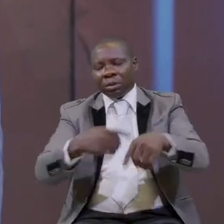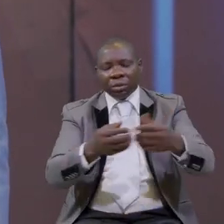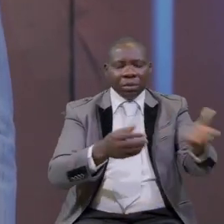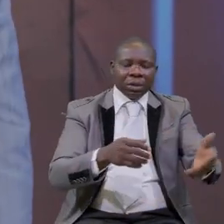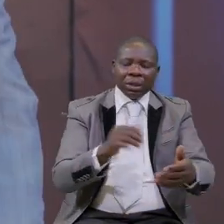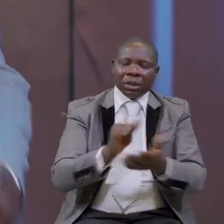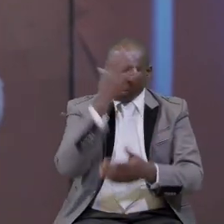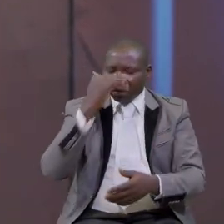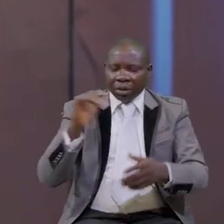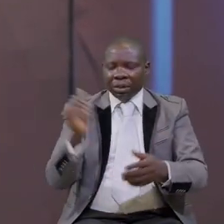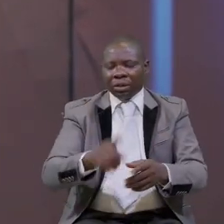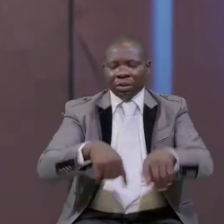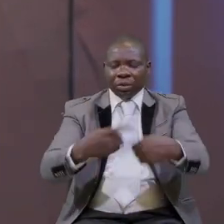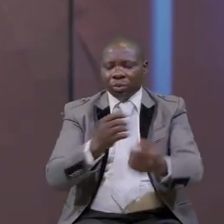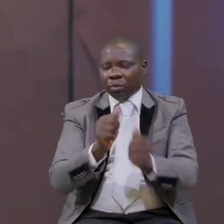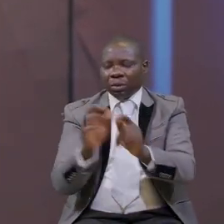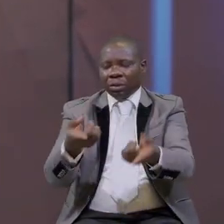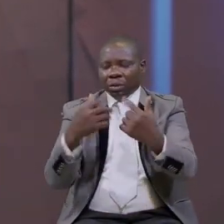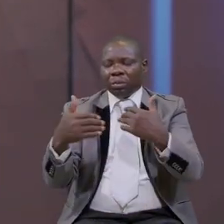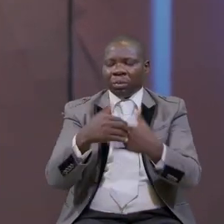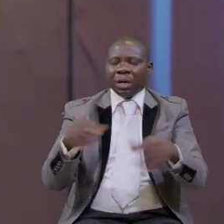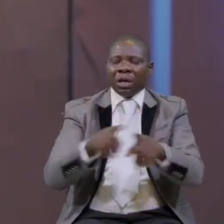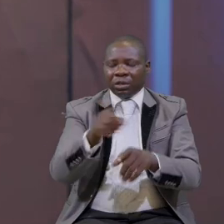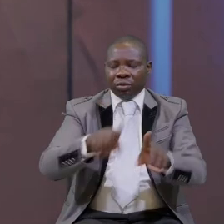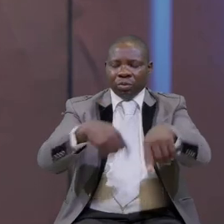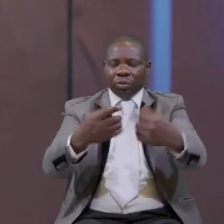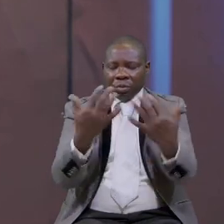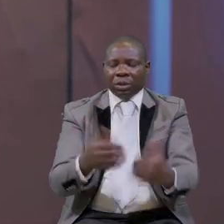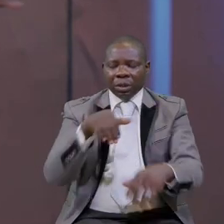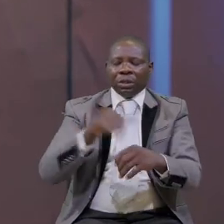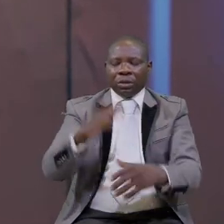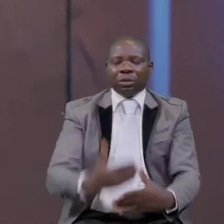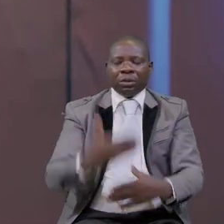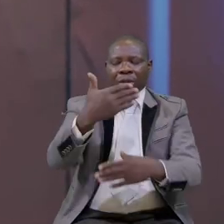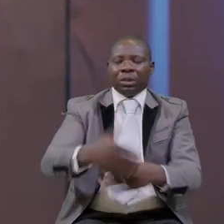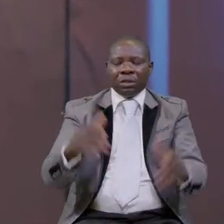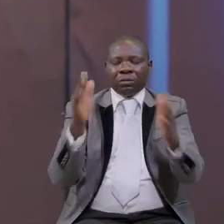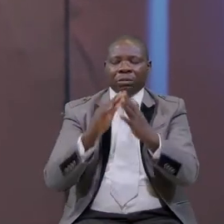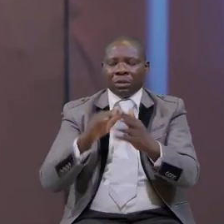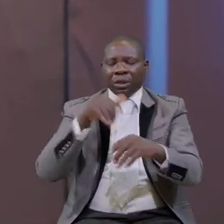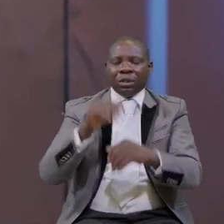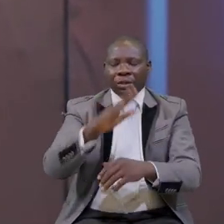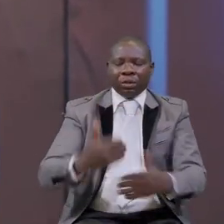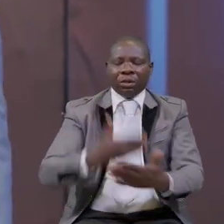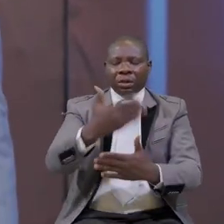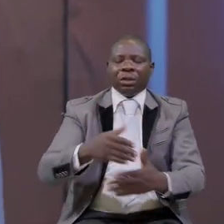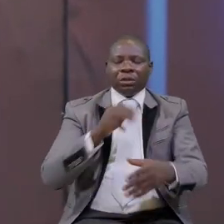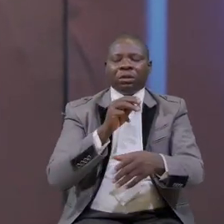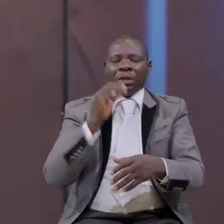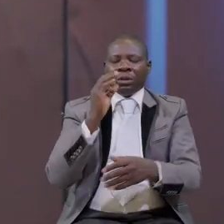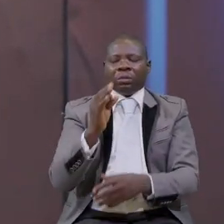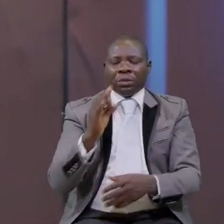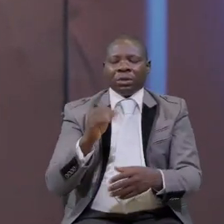ils ne reviennent plus. Comme tu vas maintenant, dans ta réunion prochaine, dans ta prédication